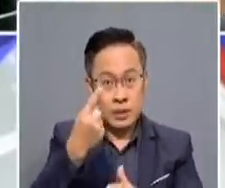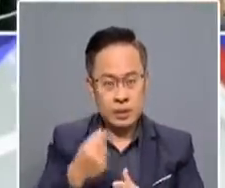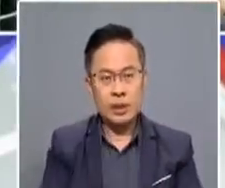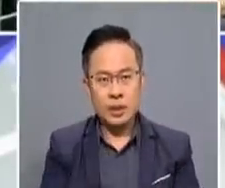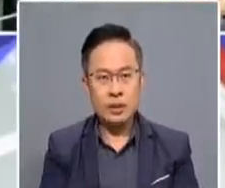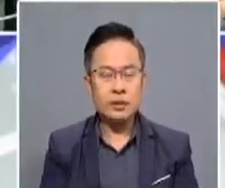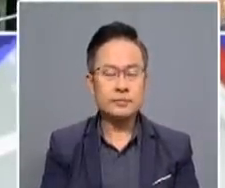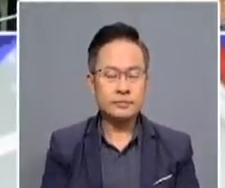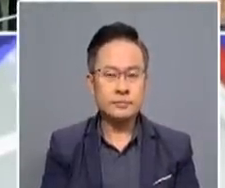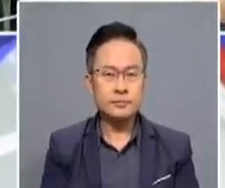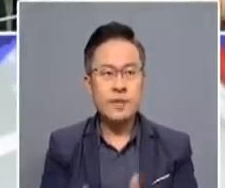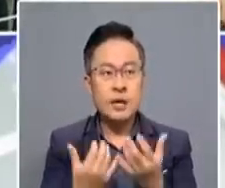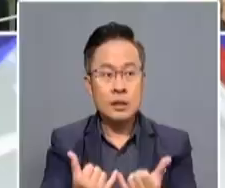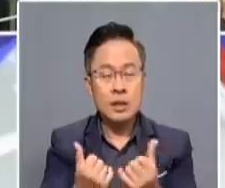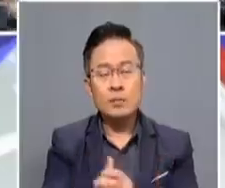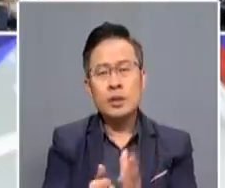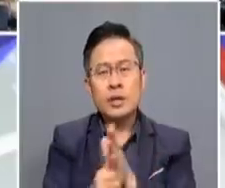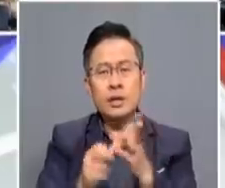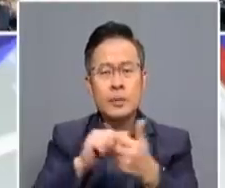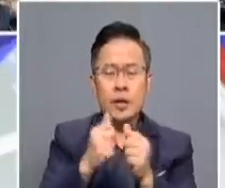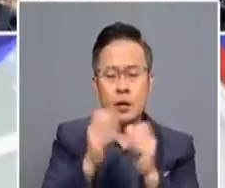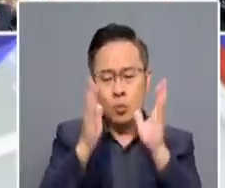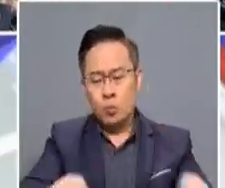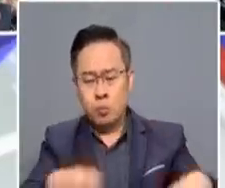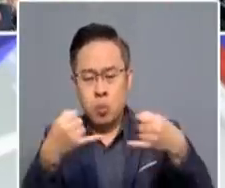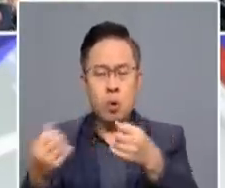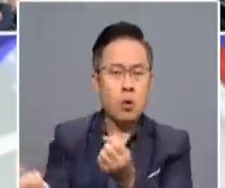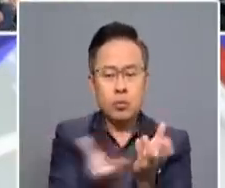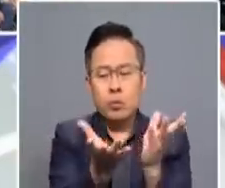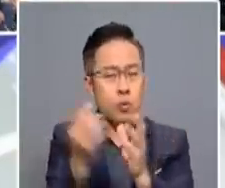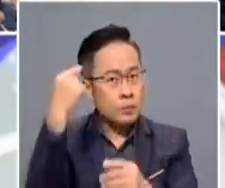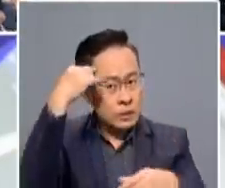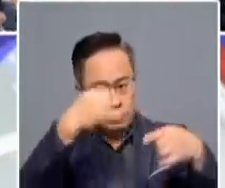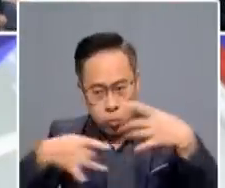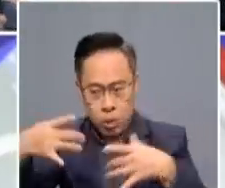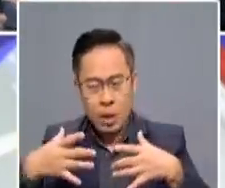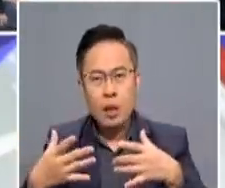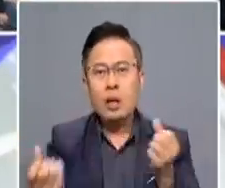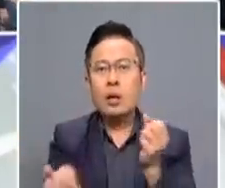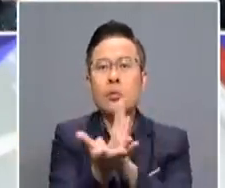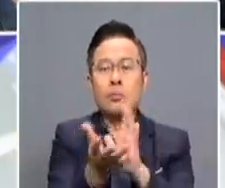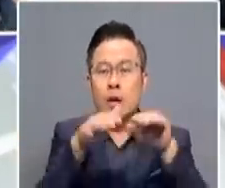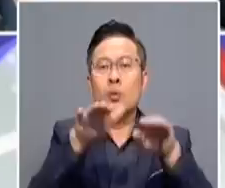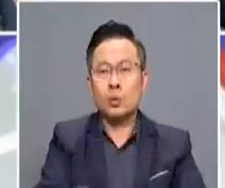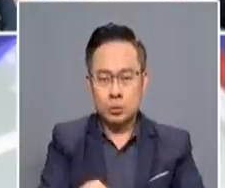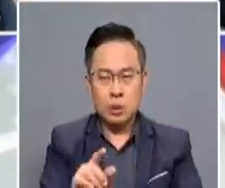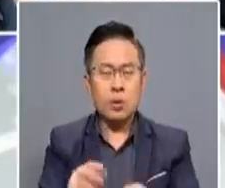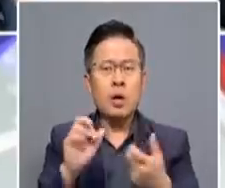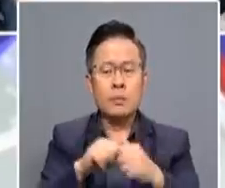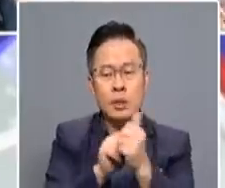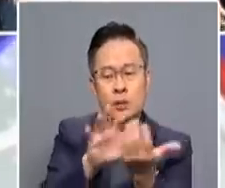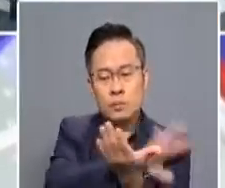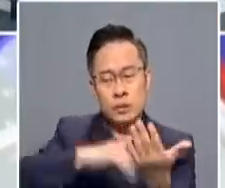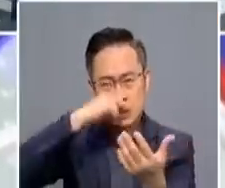ดฝ่ายหนึ่งแต่เพียงฝ่ายเดียวทั้งนี้เพื่อจะลดความขัดแย้งลงไปให้ได้มากที่สุดนะครับเพราะยิ่งวันนี้ปัญหาประเทศไทยก็มีอยู่หลายประ